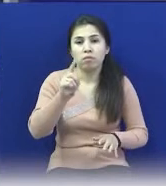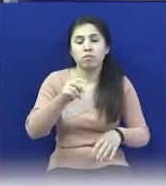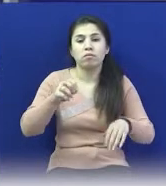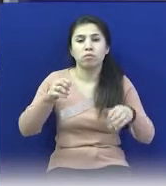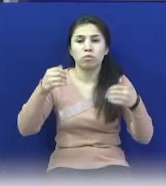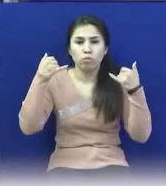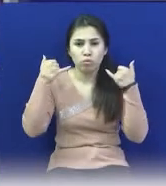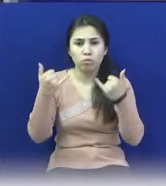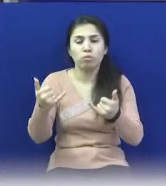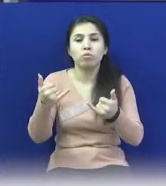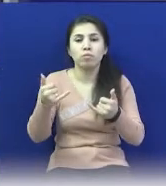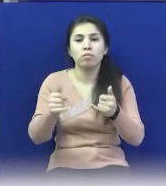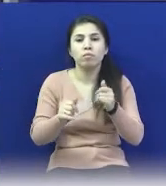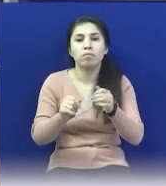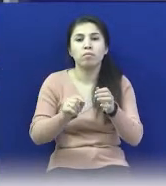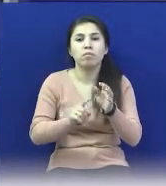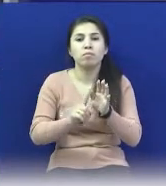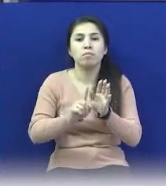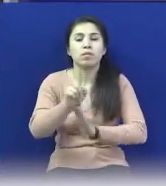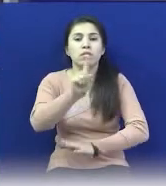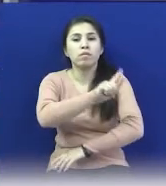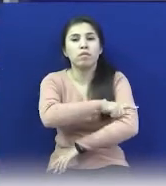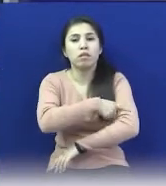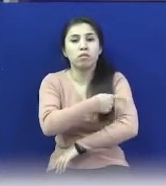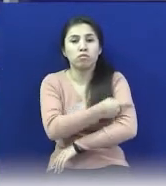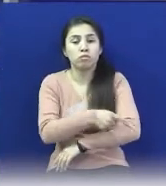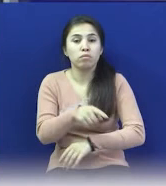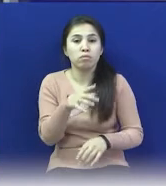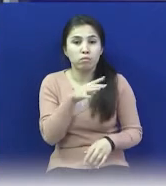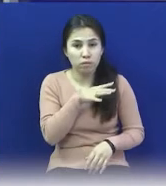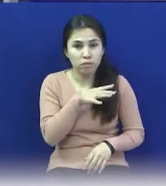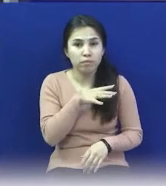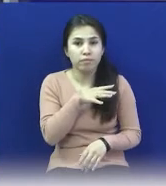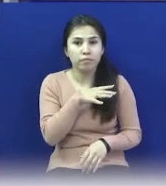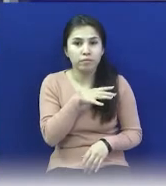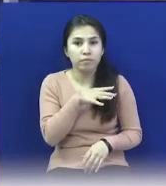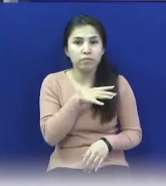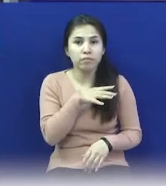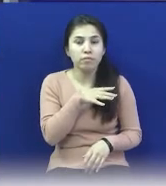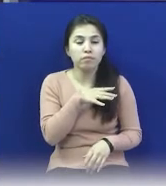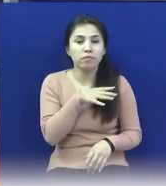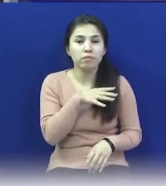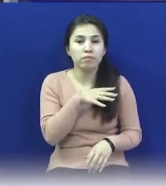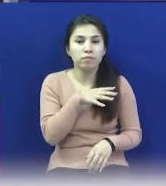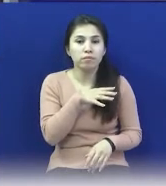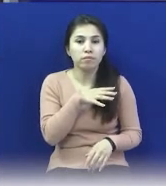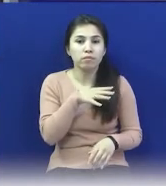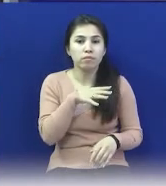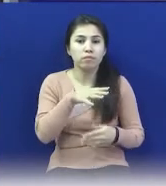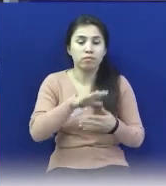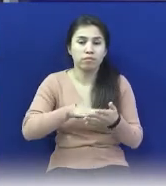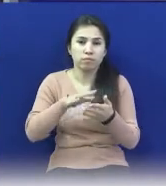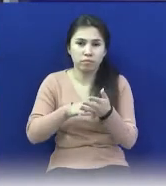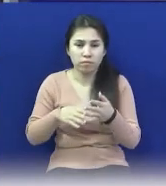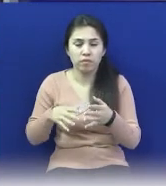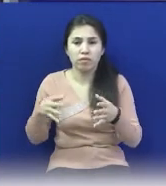целях реализации концепции слышащего государства. Агентством по противодействию коррупции был инициирован проект «Антикор Лайф».